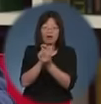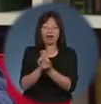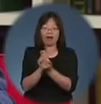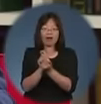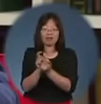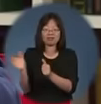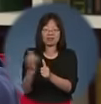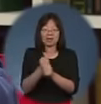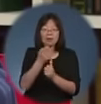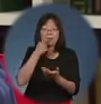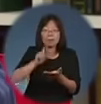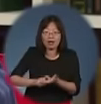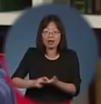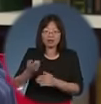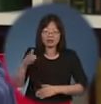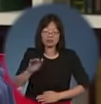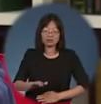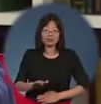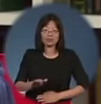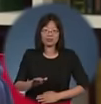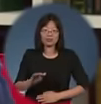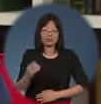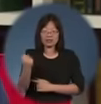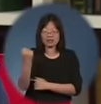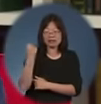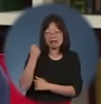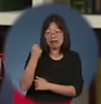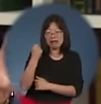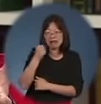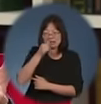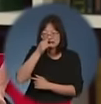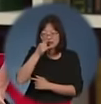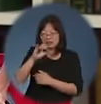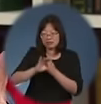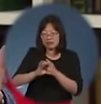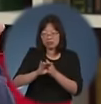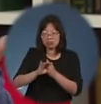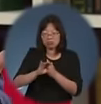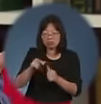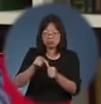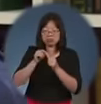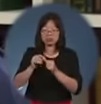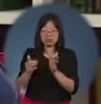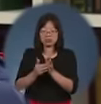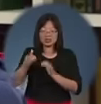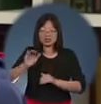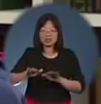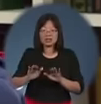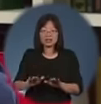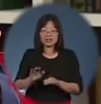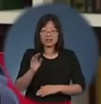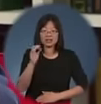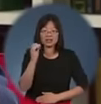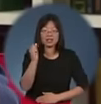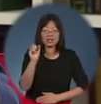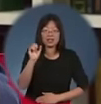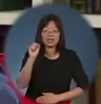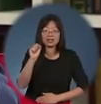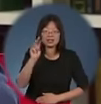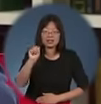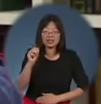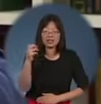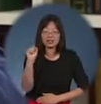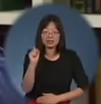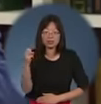들켰어요 그래도 이제 이게 권력이 있거나 백이 있으면 빠져나갔는데 요즘은 이제 SNS 컴퓨터